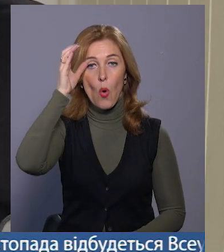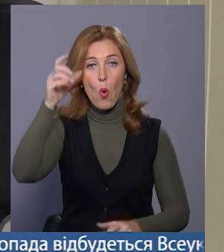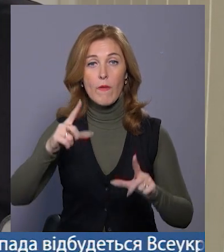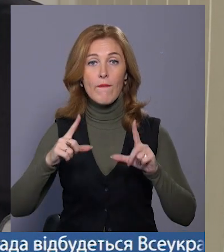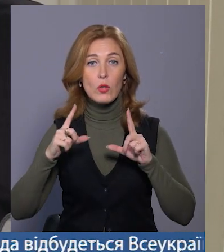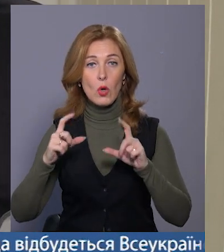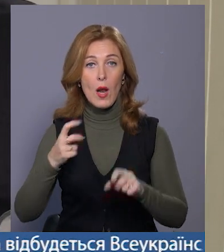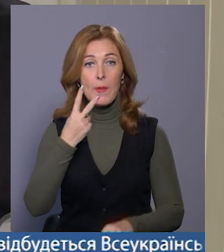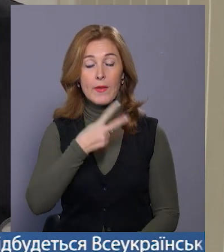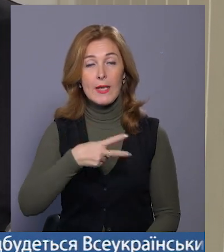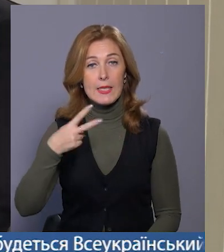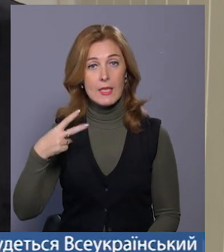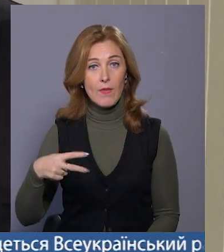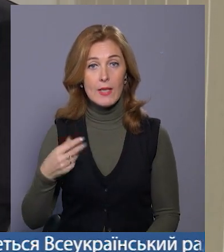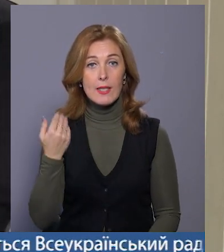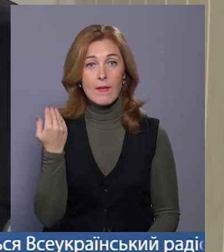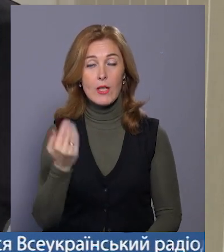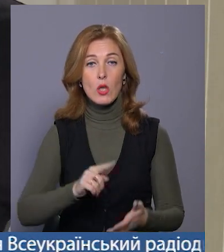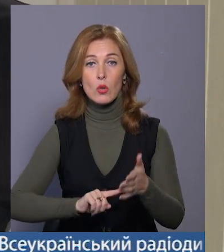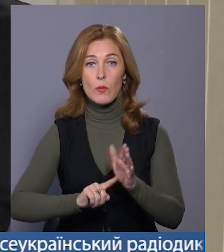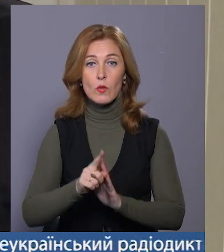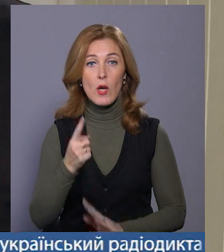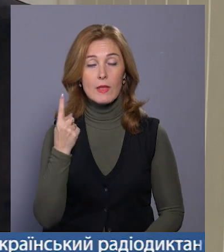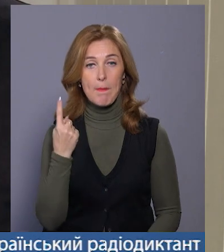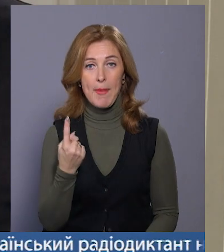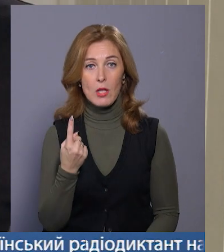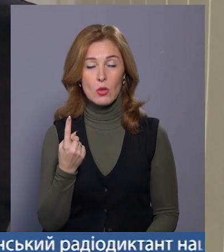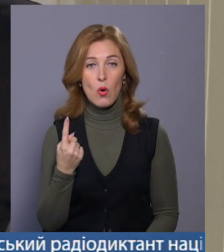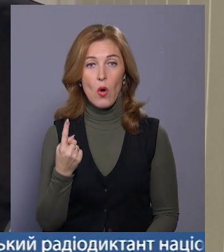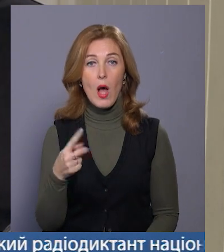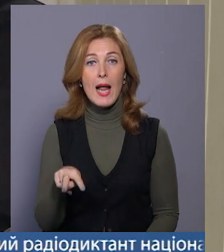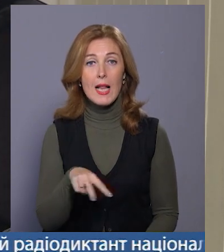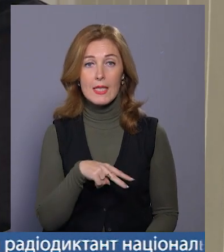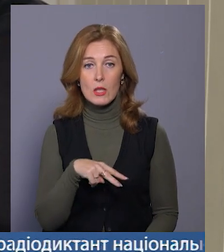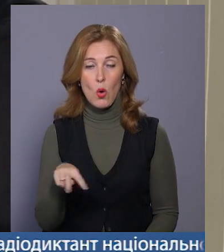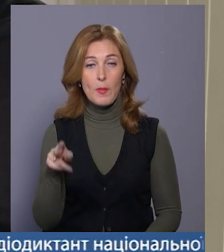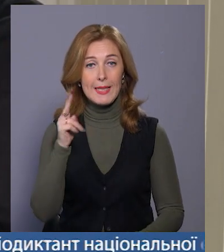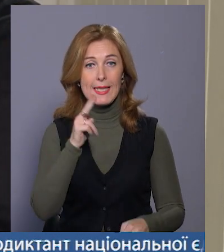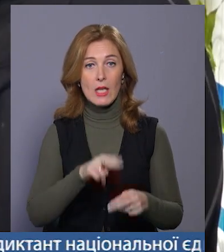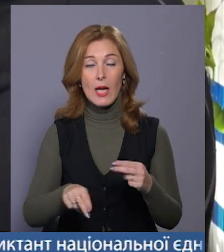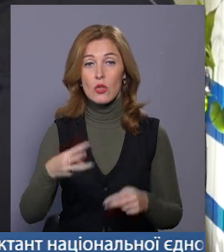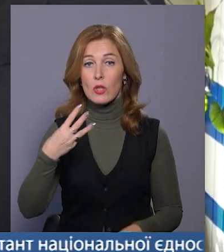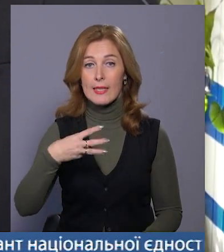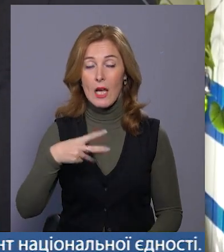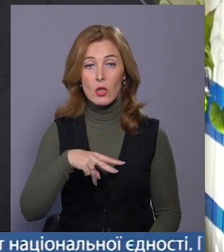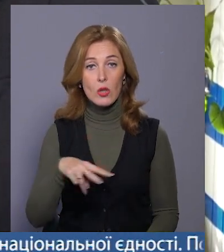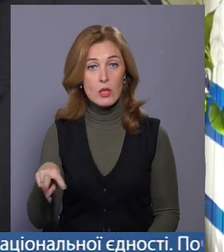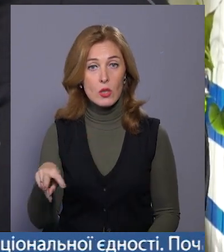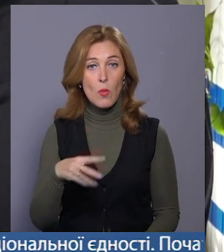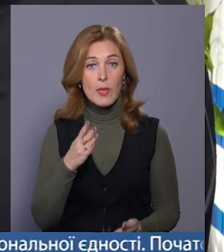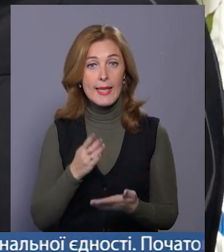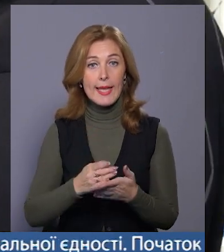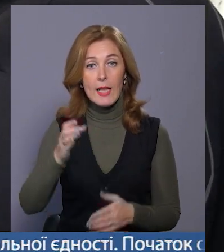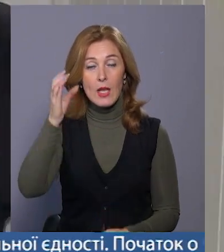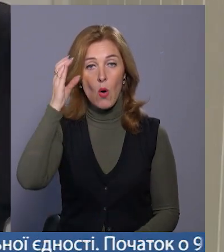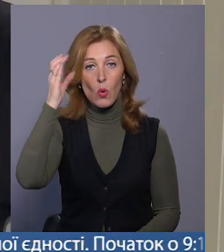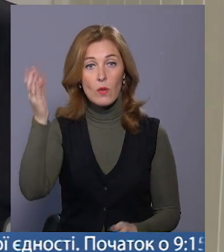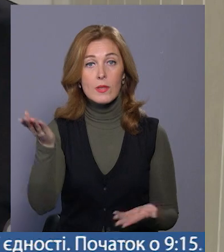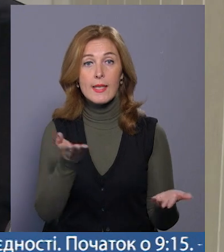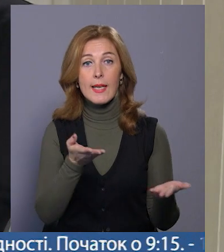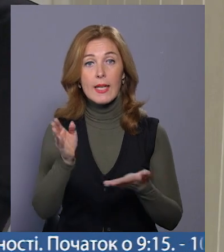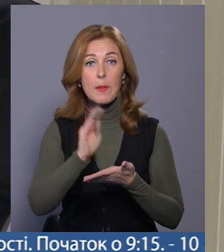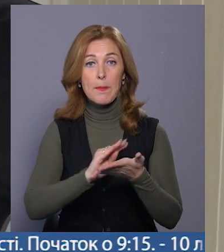фотографії 2020. Він розпочався 1 листопада і закінчується 30 листопада. Є науковці, які пишуть певні